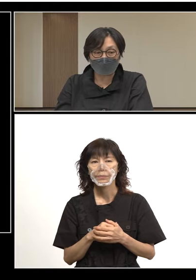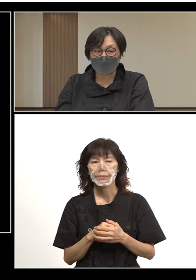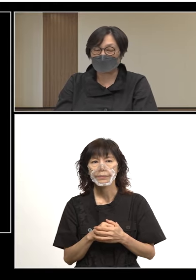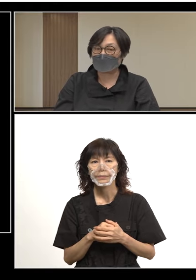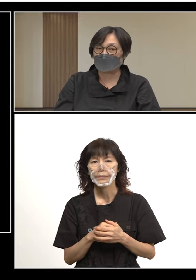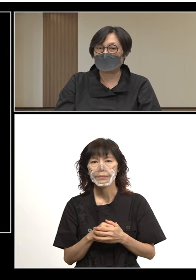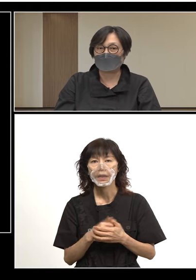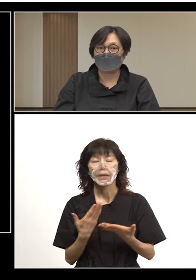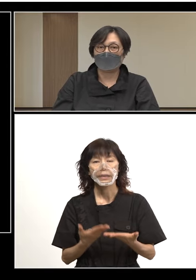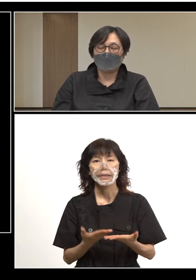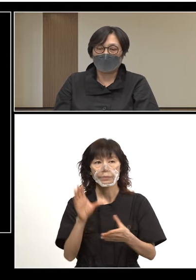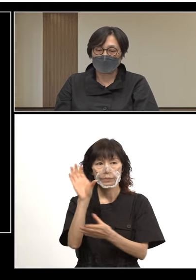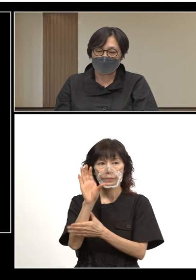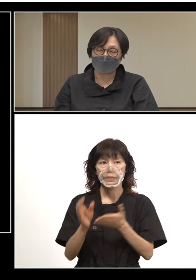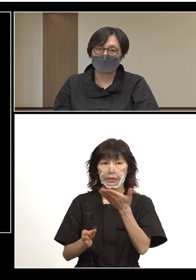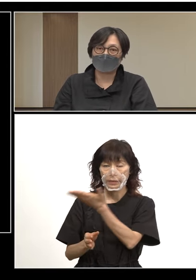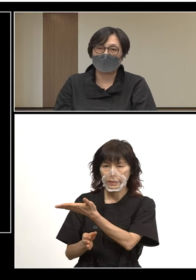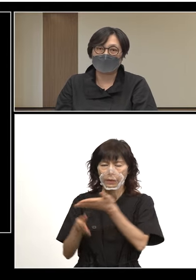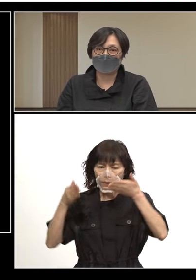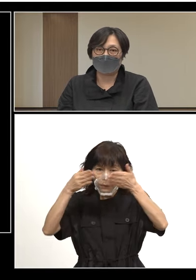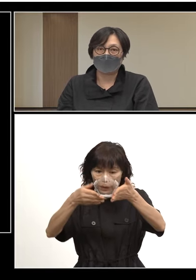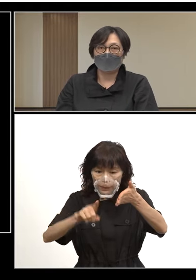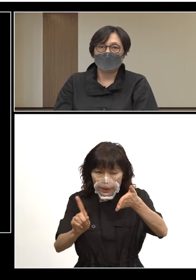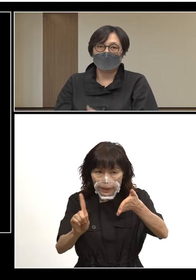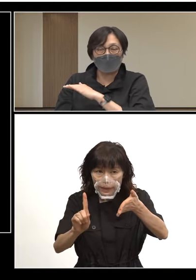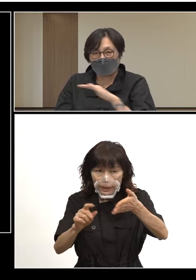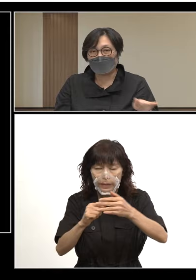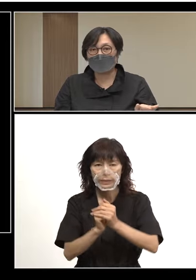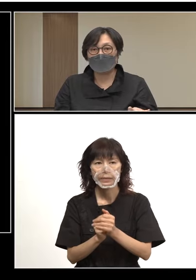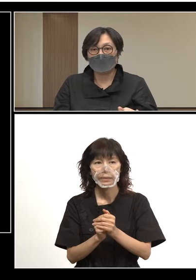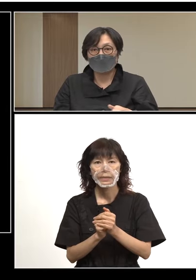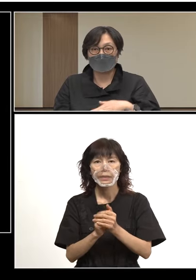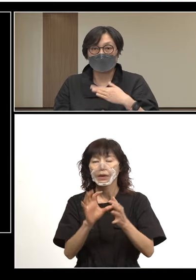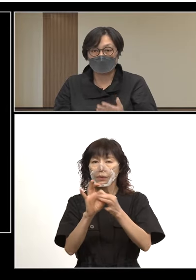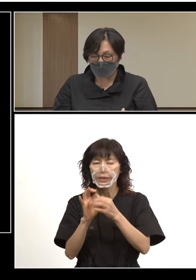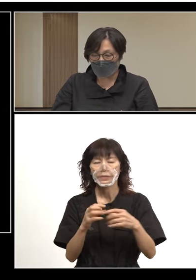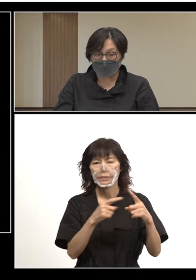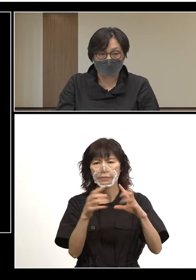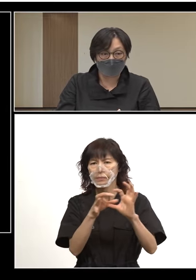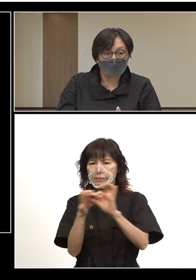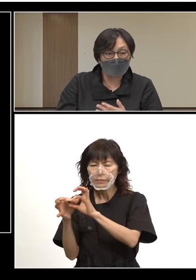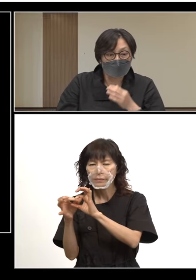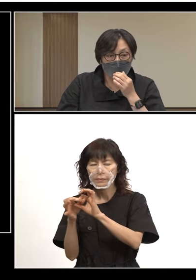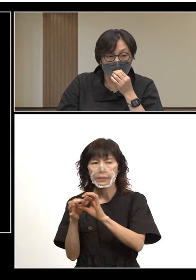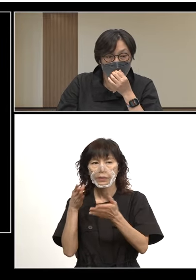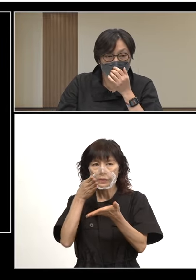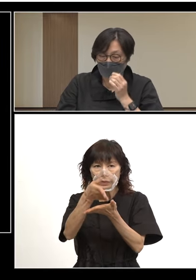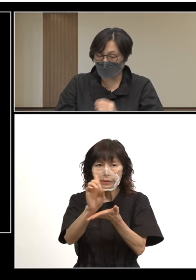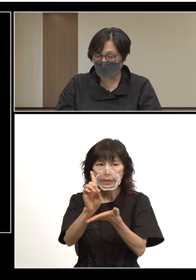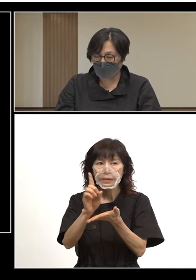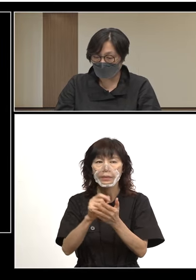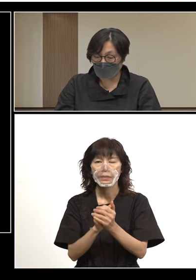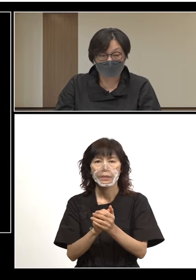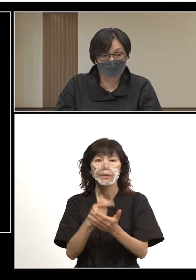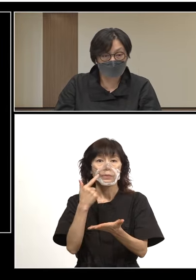睇翻我哋嘅 focus 啦，其實咧我哋咧要做嘅嘢咧，其實係有橫向啦，亦都有中向嘅。咁咧其中一個咧